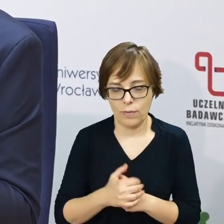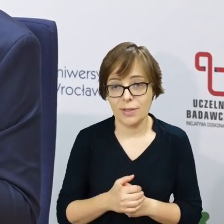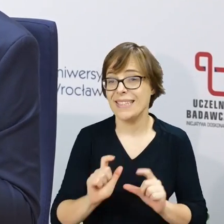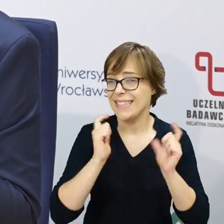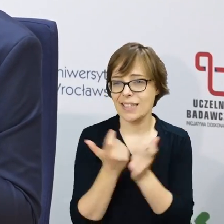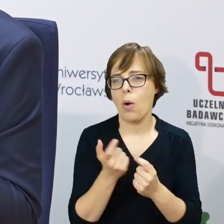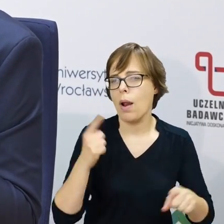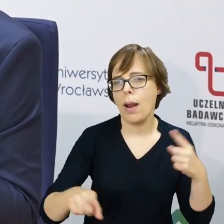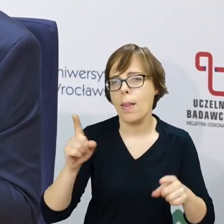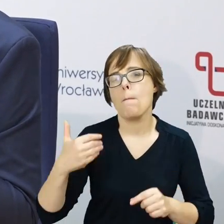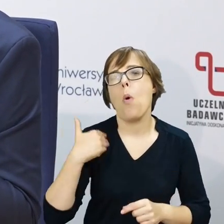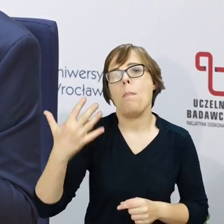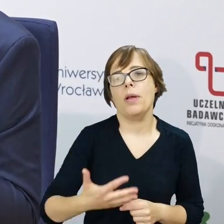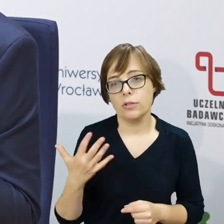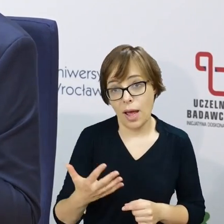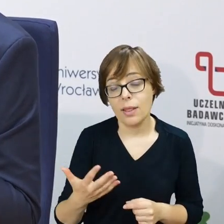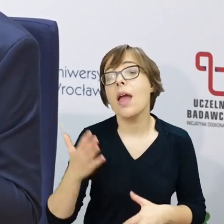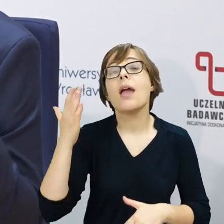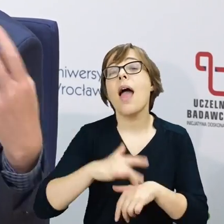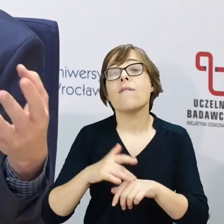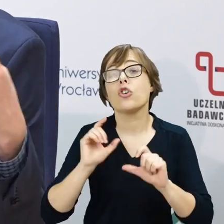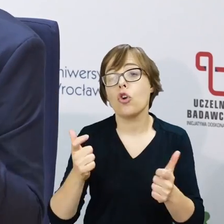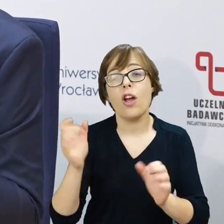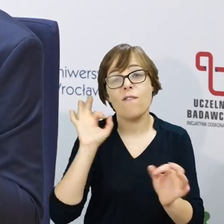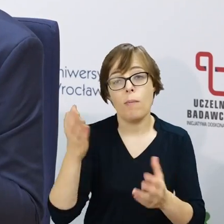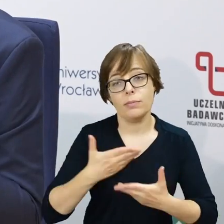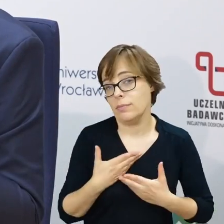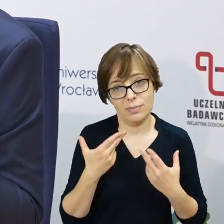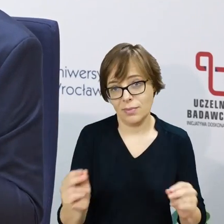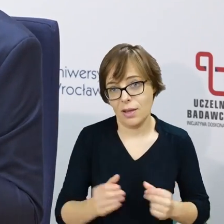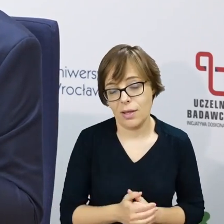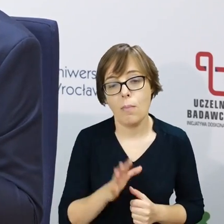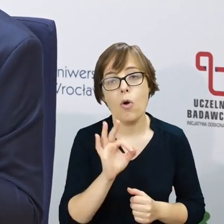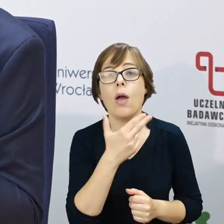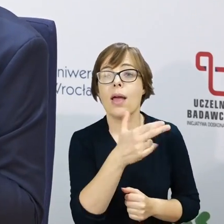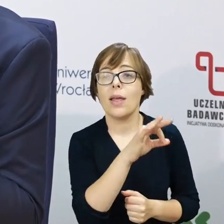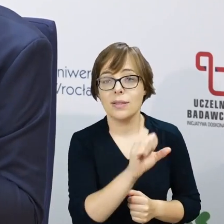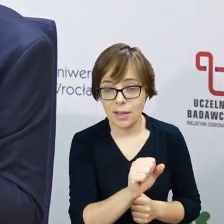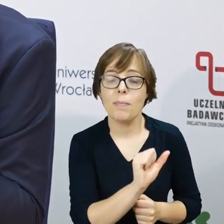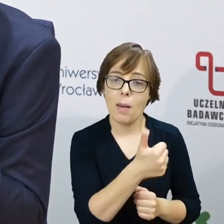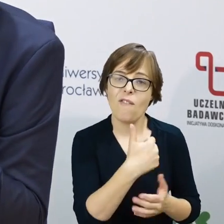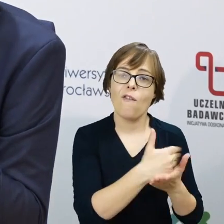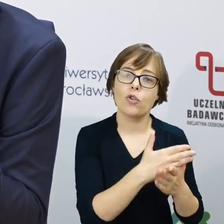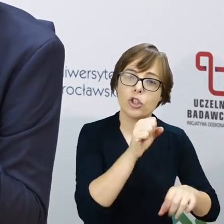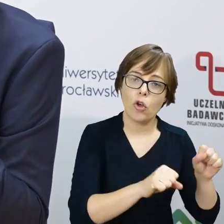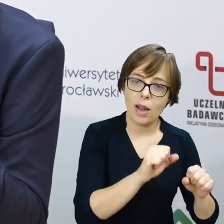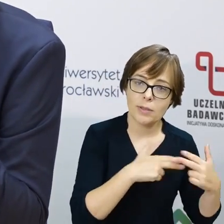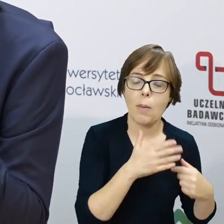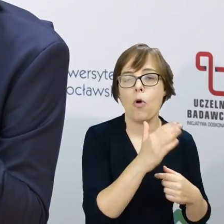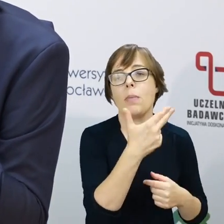Skończyła się tym, że nie dostaliśmy informacji, bo Naczelny Sąd Administracyjny po Wojewódzkim Sądzie Administracyjnym stwierdził, że